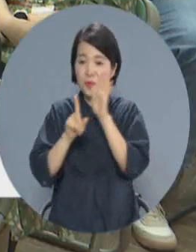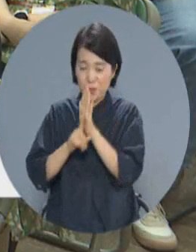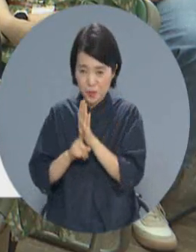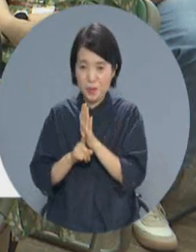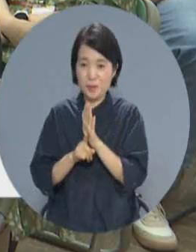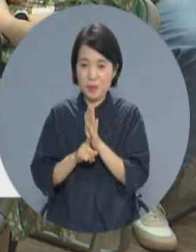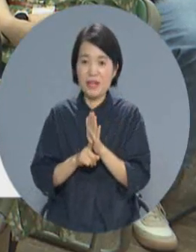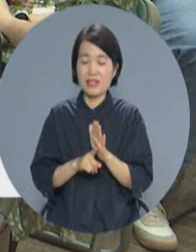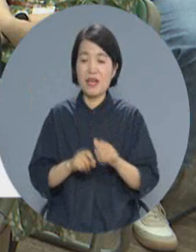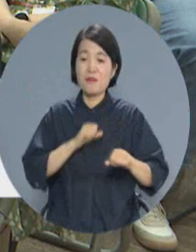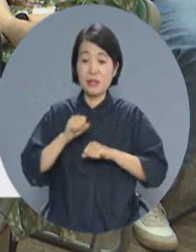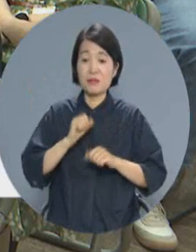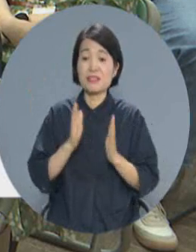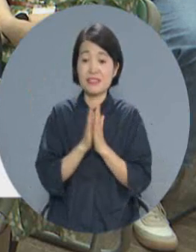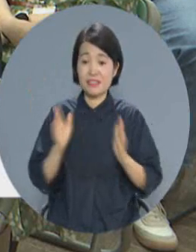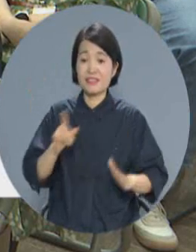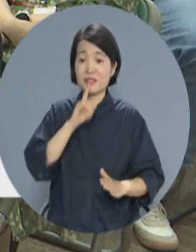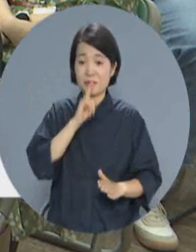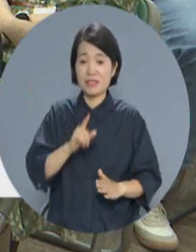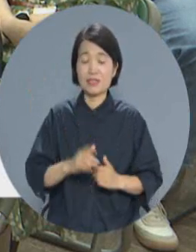조성에 나선다고 밝혔습니다.